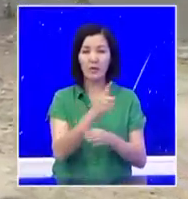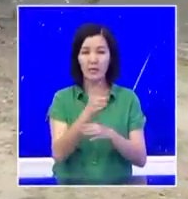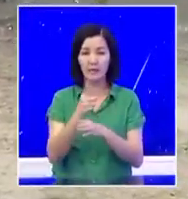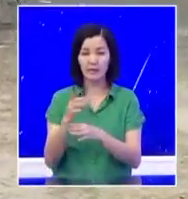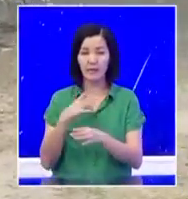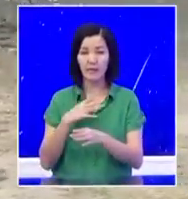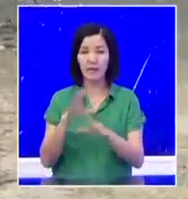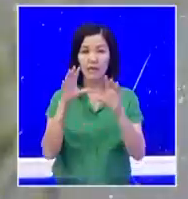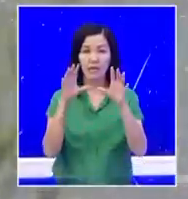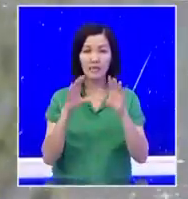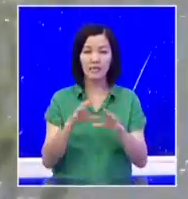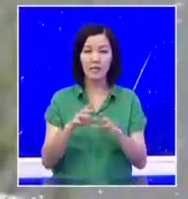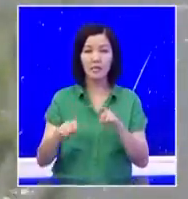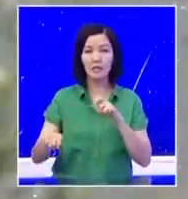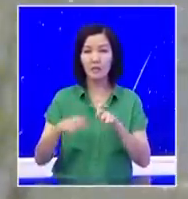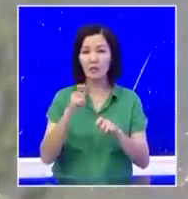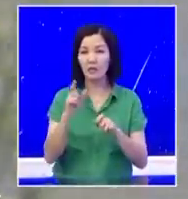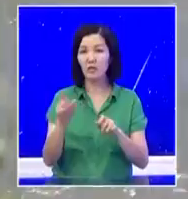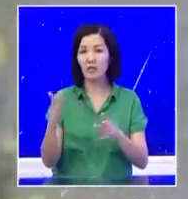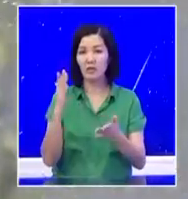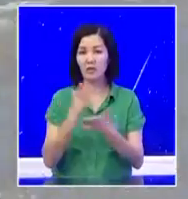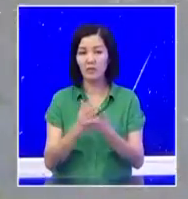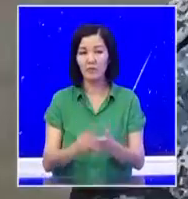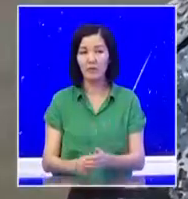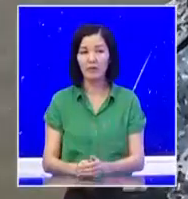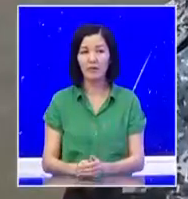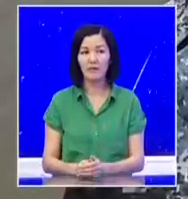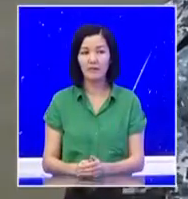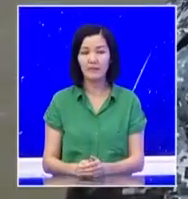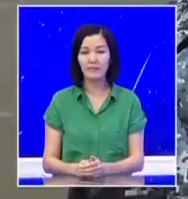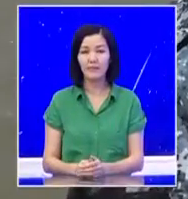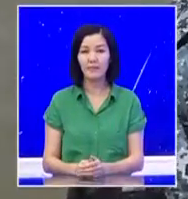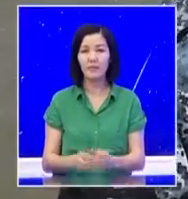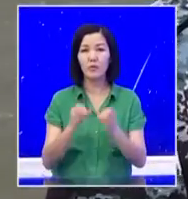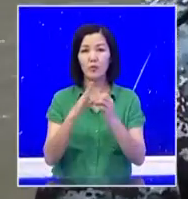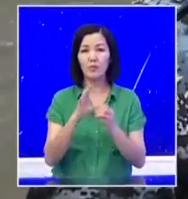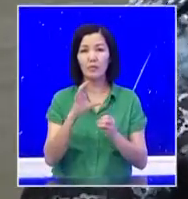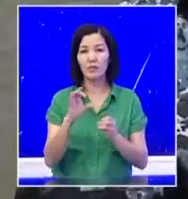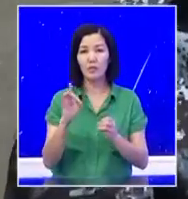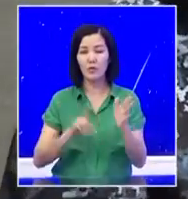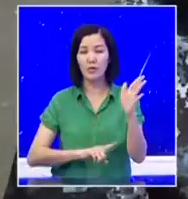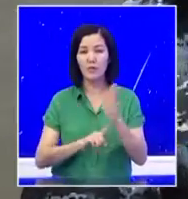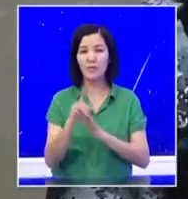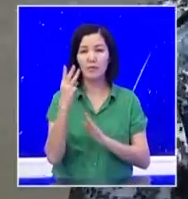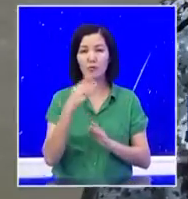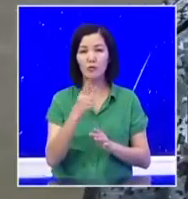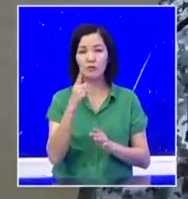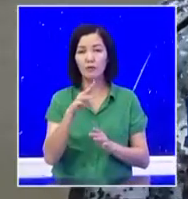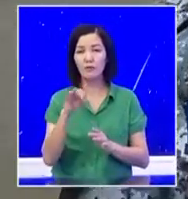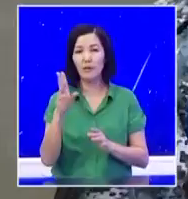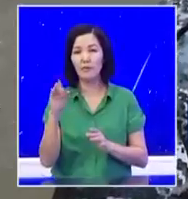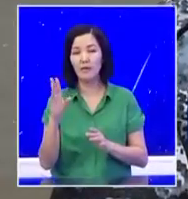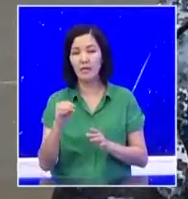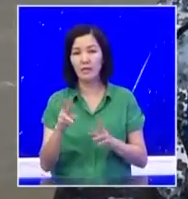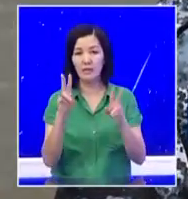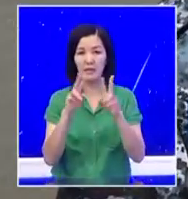де заңды белшесінен басатындар бар. Келесі уақыты 15 сәуір мен 31 мамыр аралығында жүргізіліп